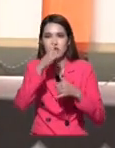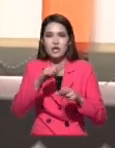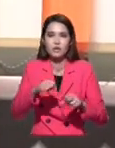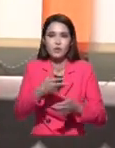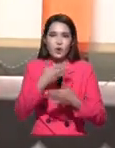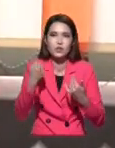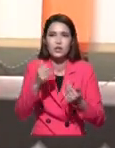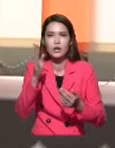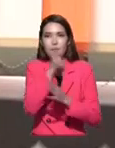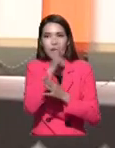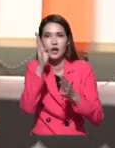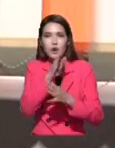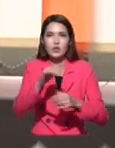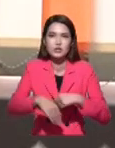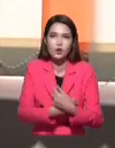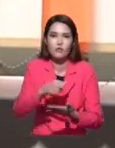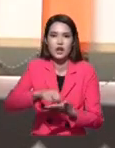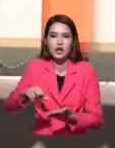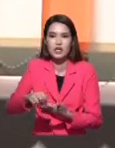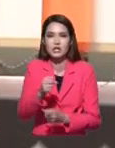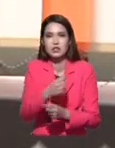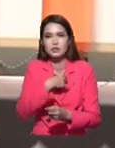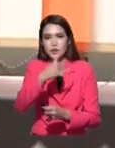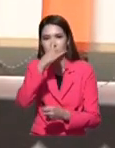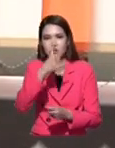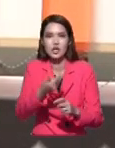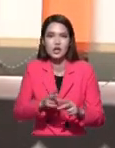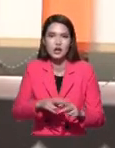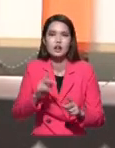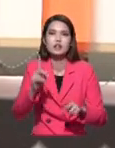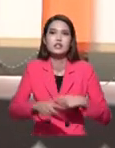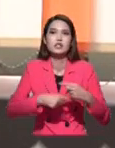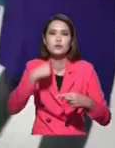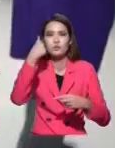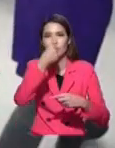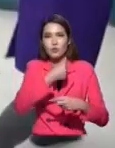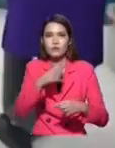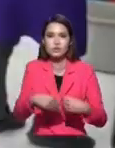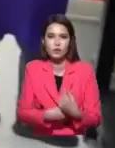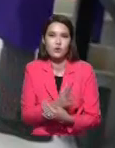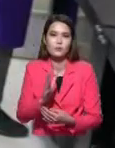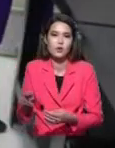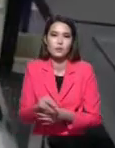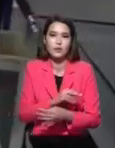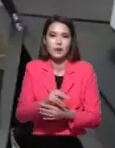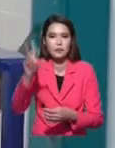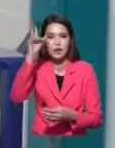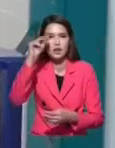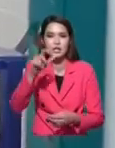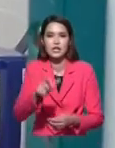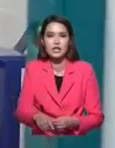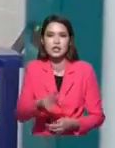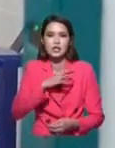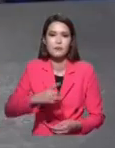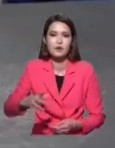погодных условий мы не можем заново перекладывать асфальт. Поэтому этот объект переходит на следующий год. Из 6000 километров дорог региона